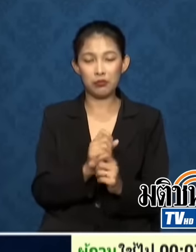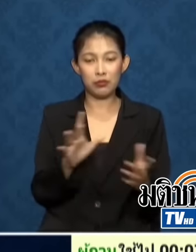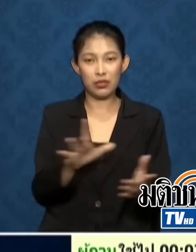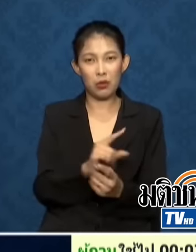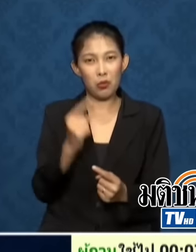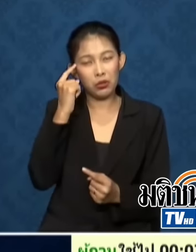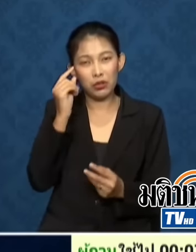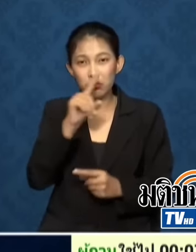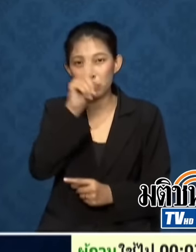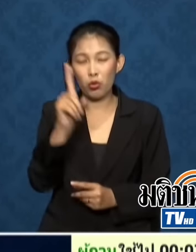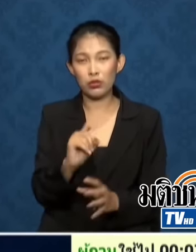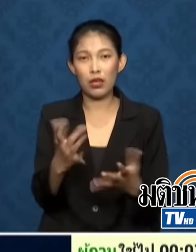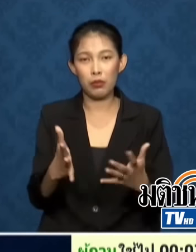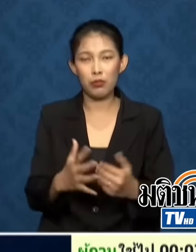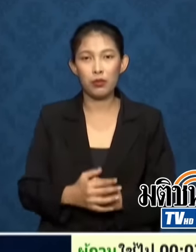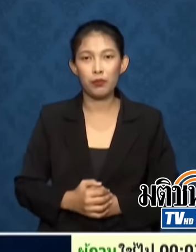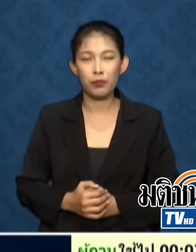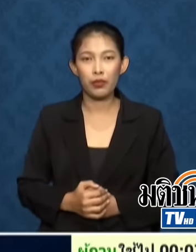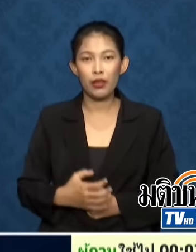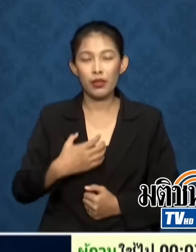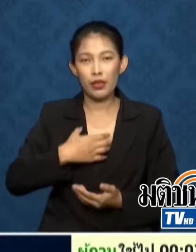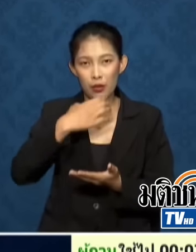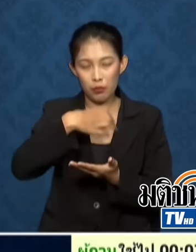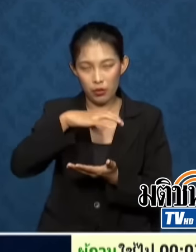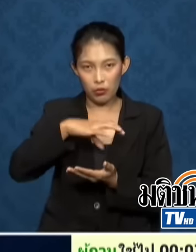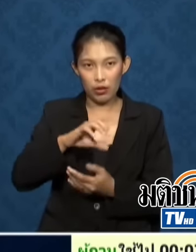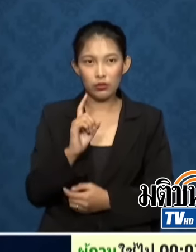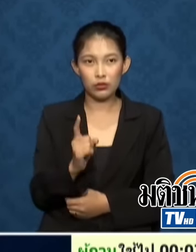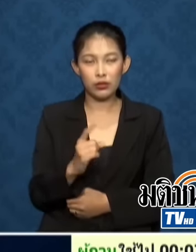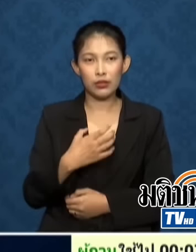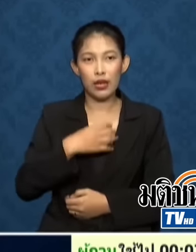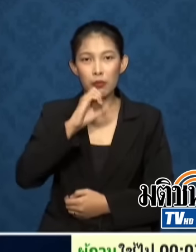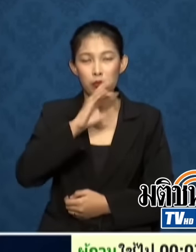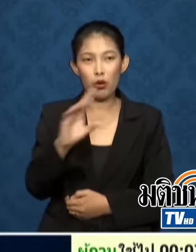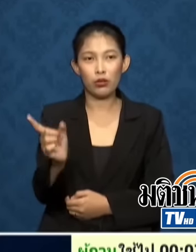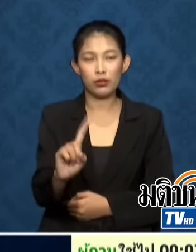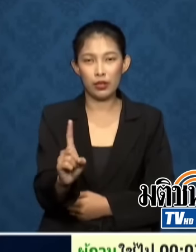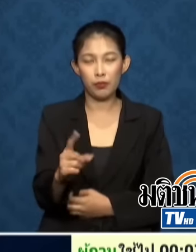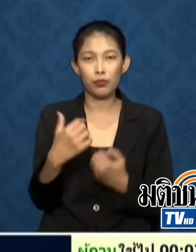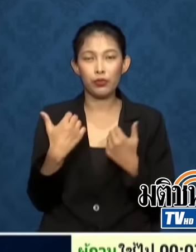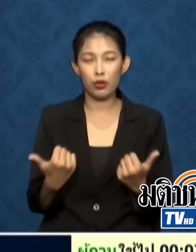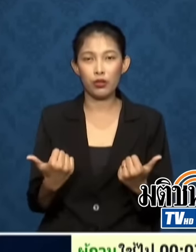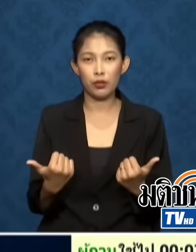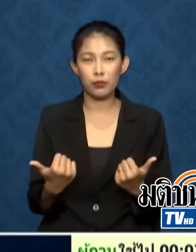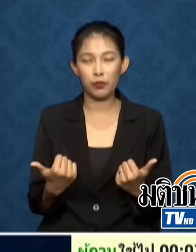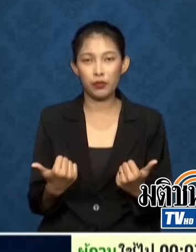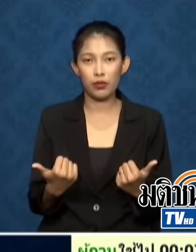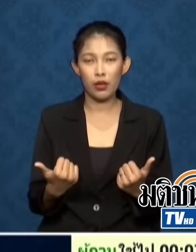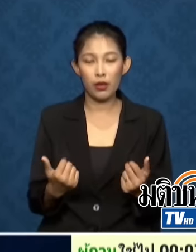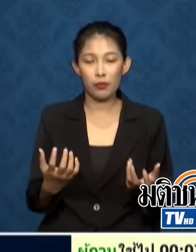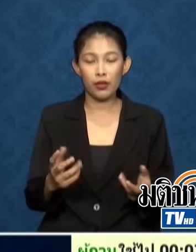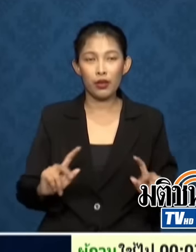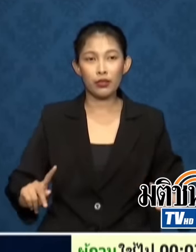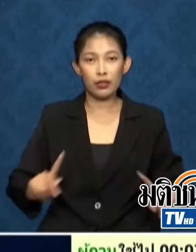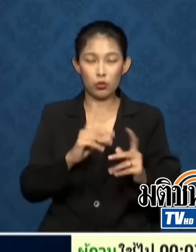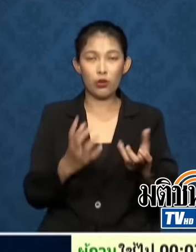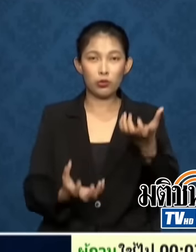างแคลงของผมอันนี้ก็อยากจะเรียนแล้วก็อยากจะเรียนว่าวันนี้กระทรวงยุติธรรมยุ